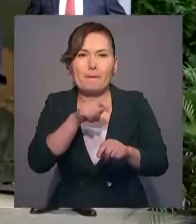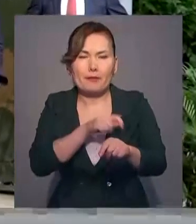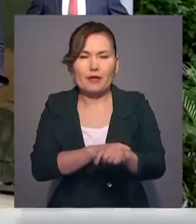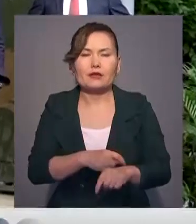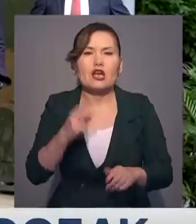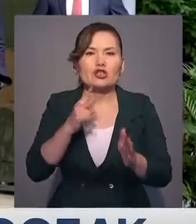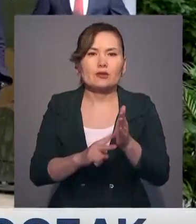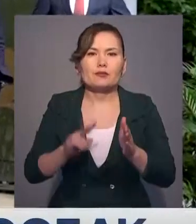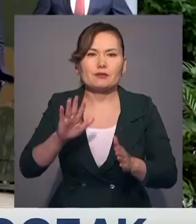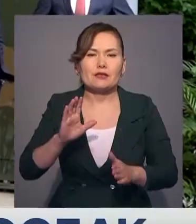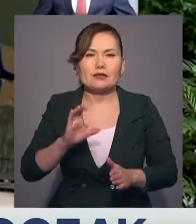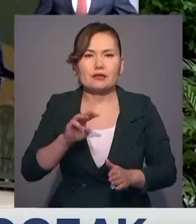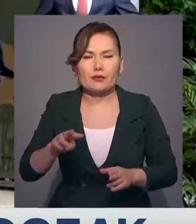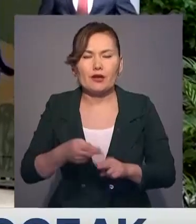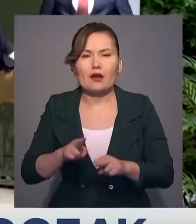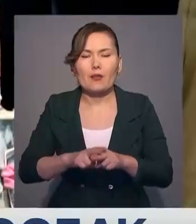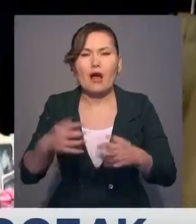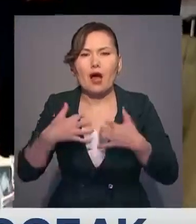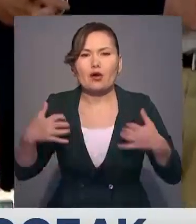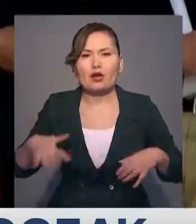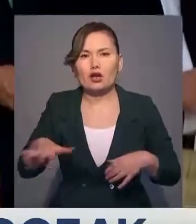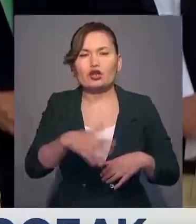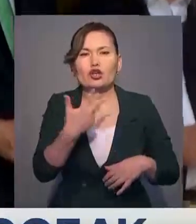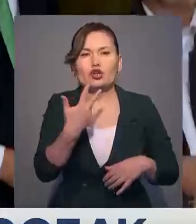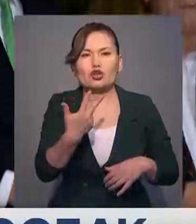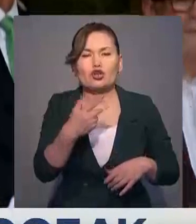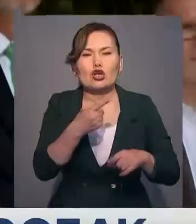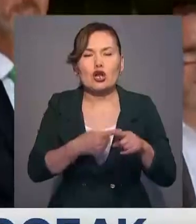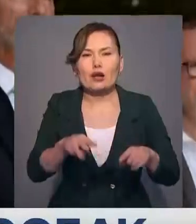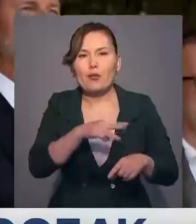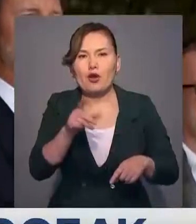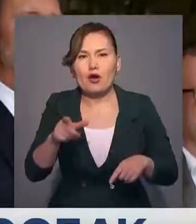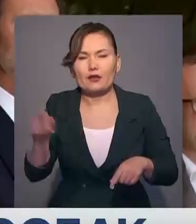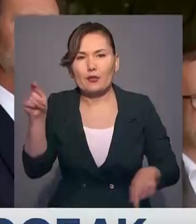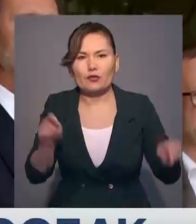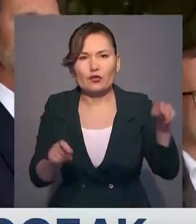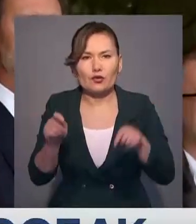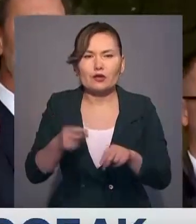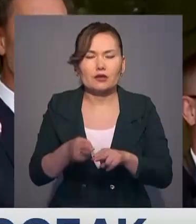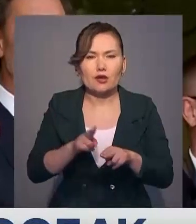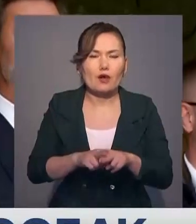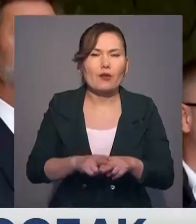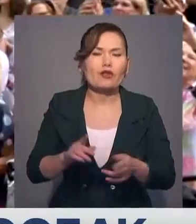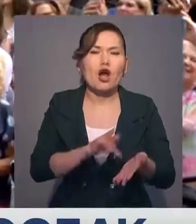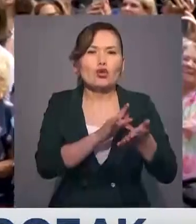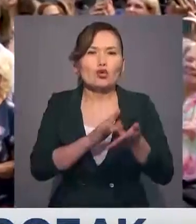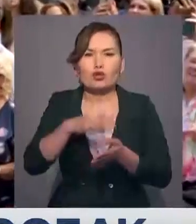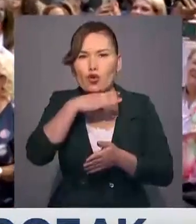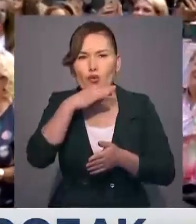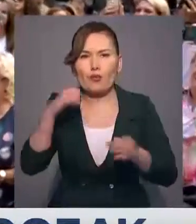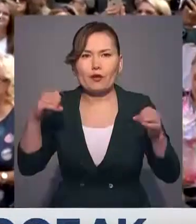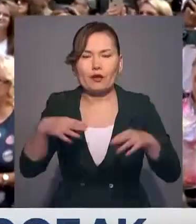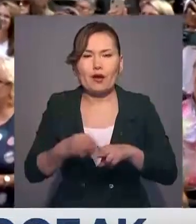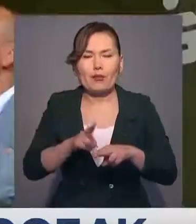кетейік, аталған бақ жылына 3,5 миллион адам қабылдайды. Туристер мен тұрғындардың бұл жерге келуі бекер емес. Себеп мұнда